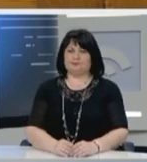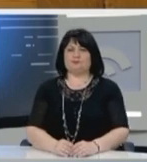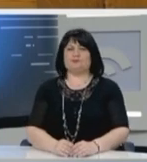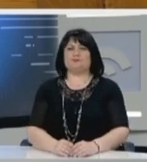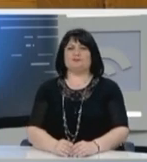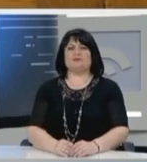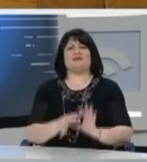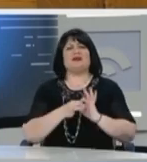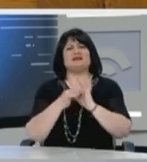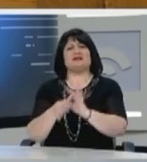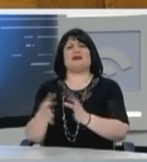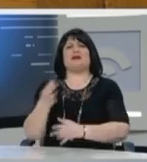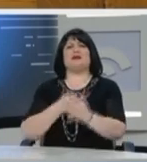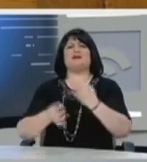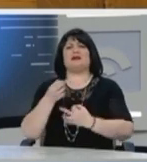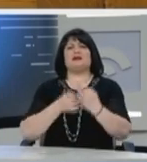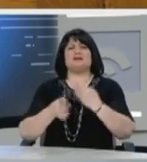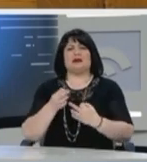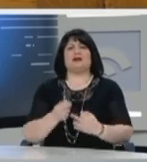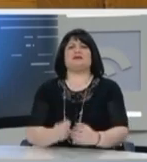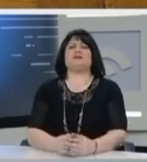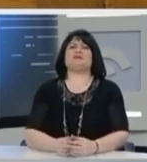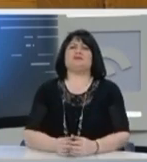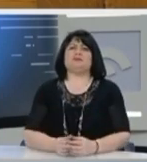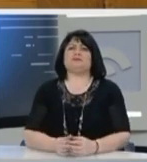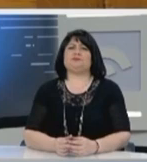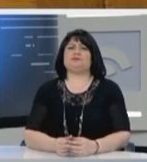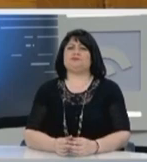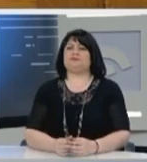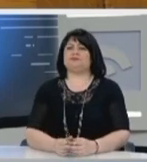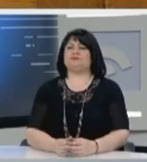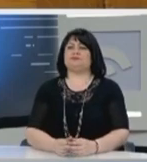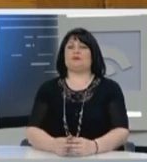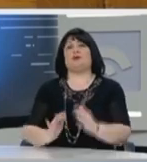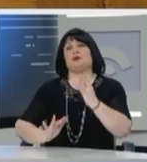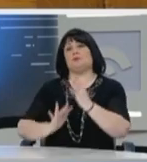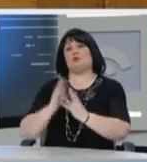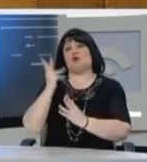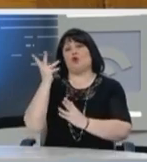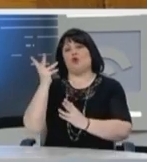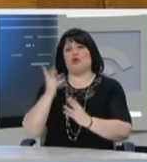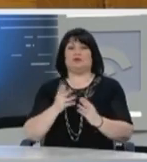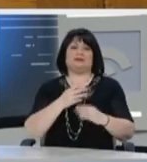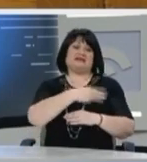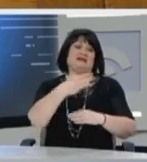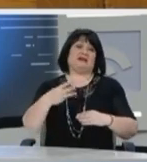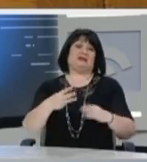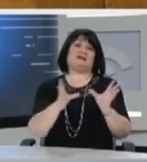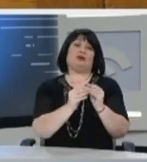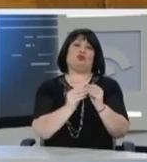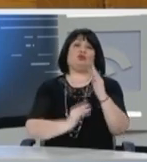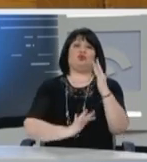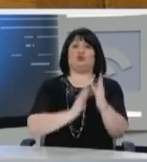Λέτε συνέχεια ότι έχουμε την πρόοδο, από τη μια μεριά ο ΣΥΡΙΖΑ είναι η